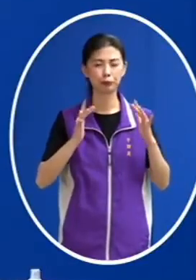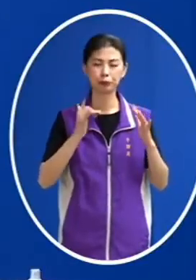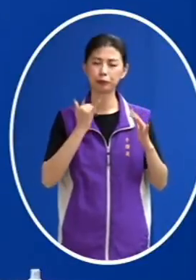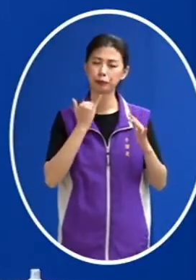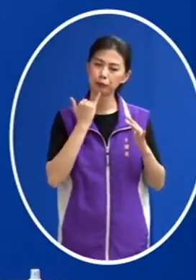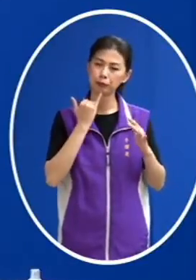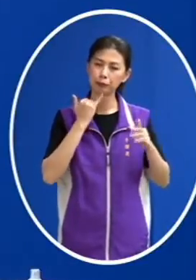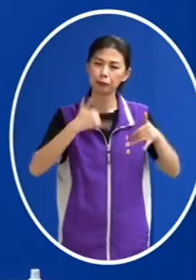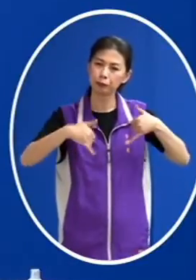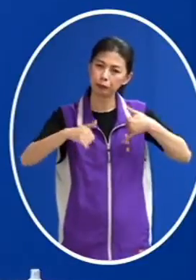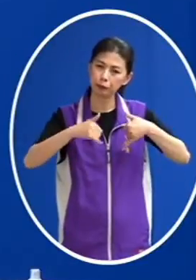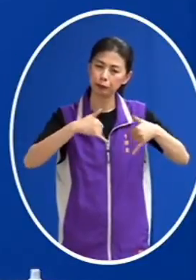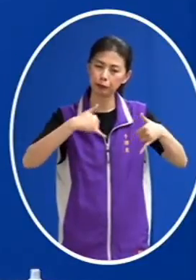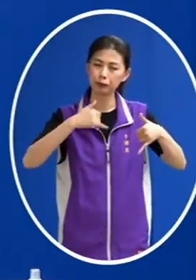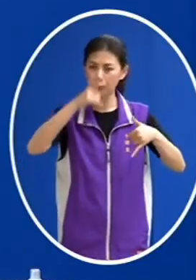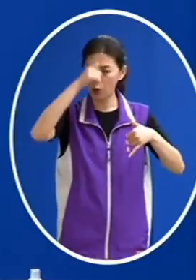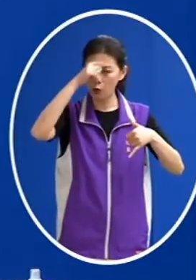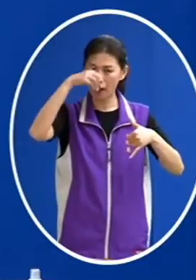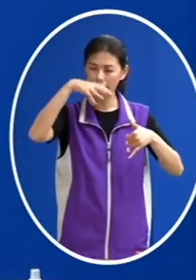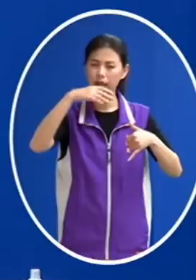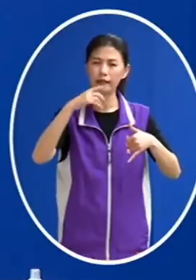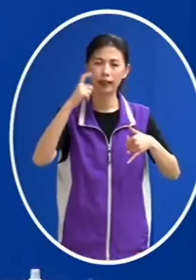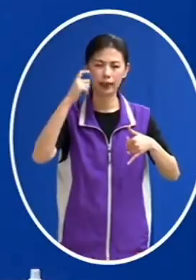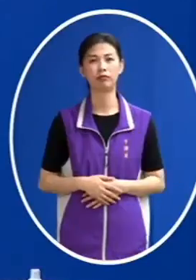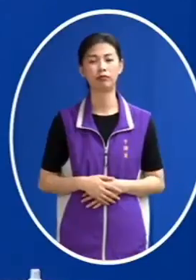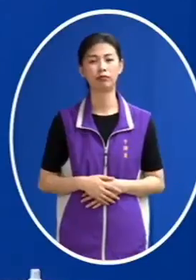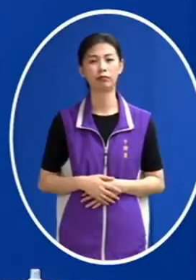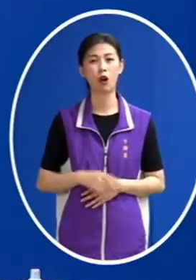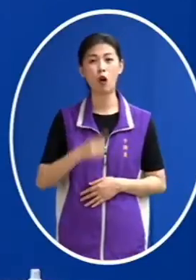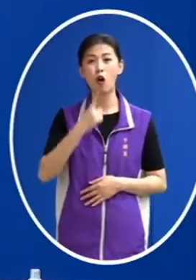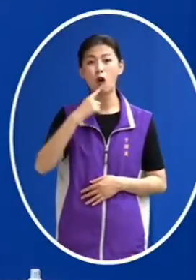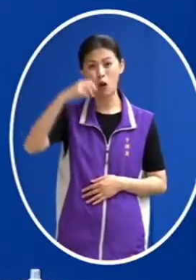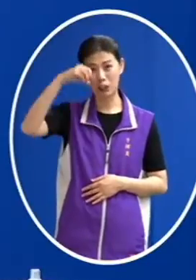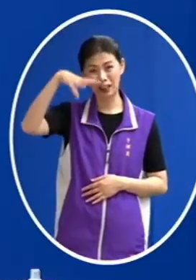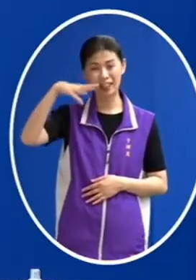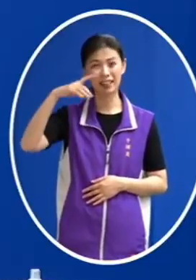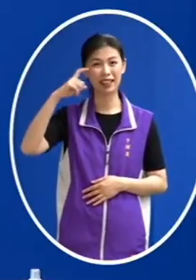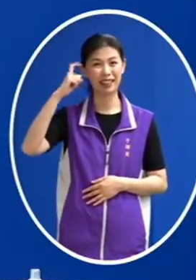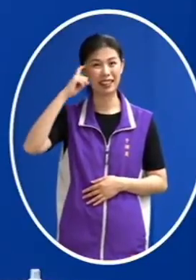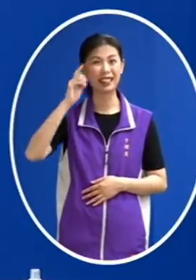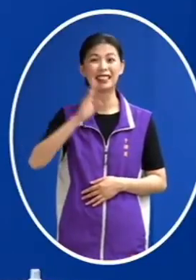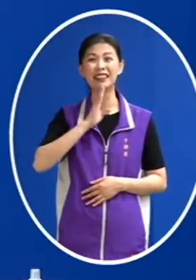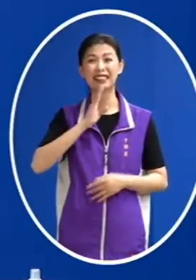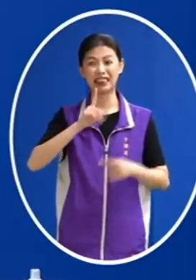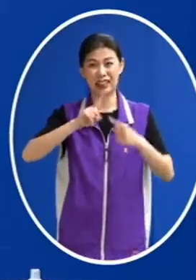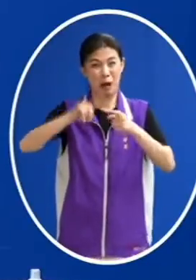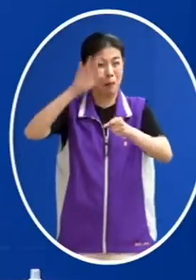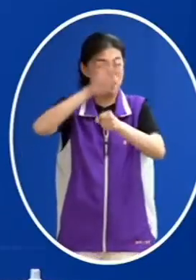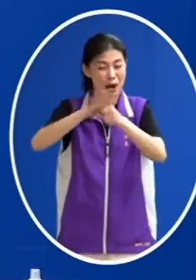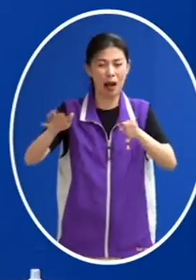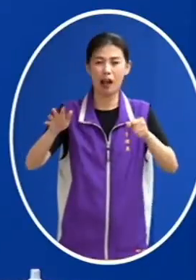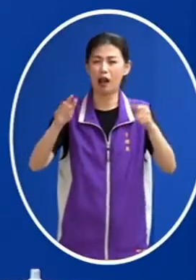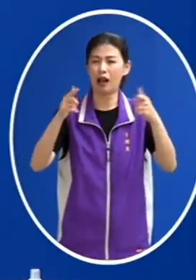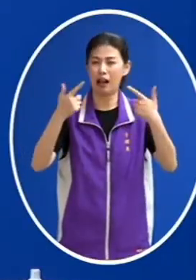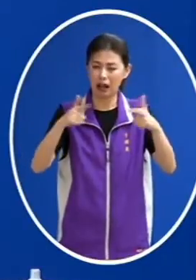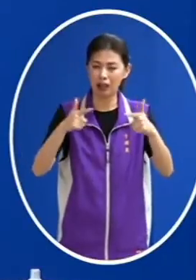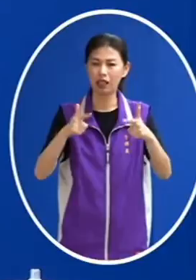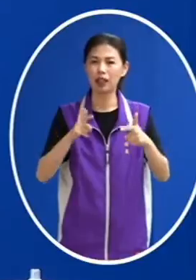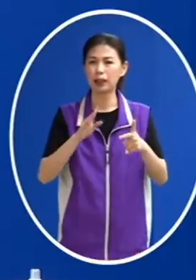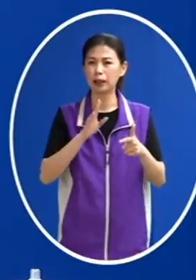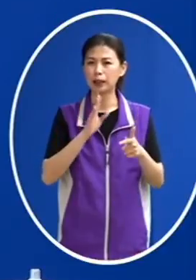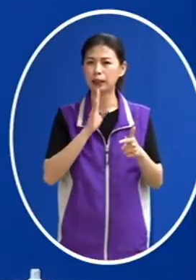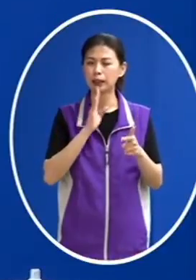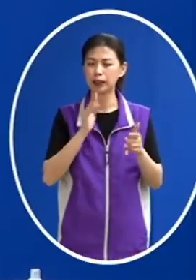的部分是以这样的一个概念来做设计。红灯不是已经到人都已经满满的才到红